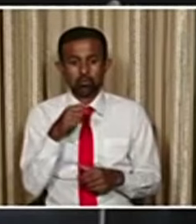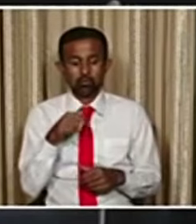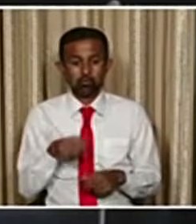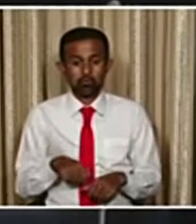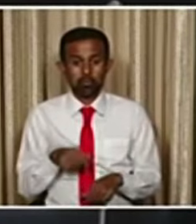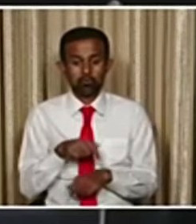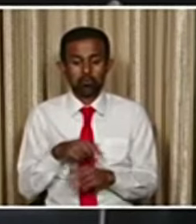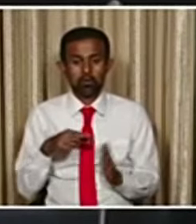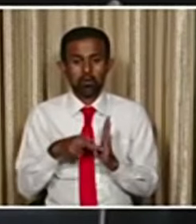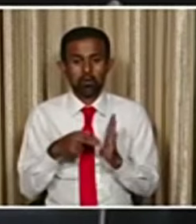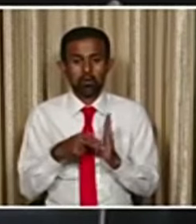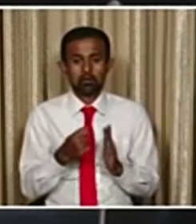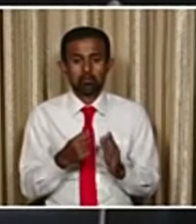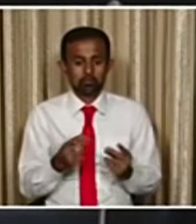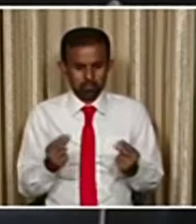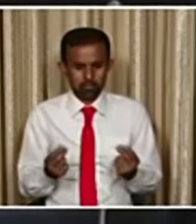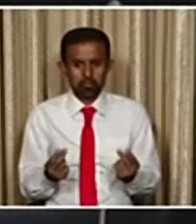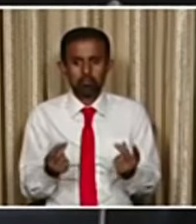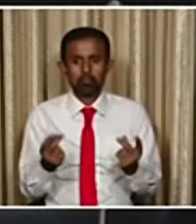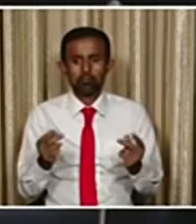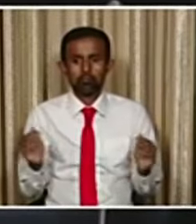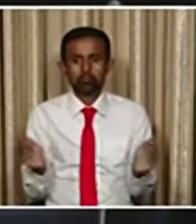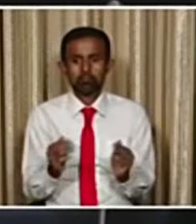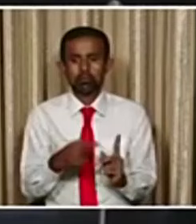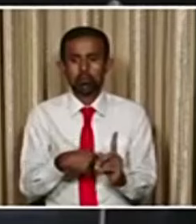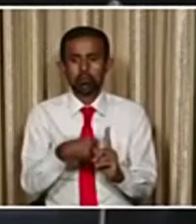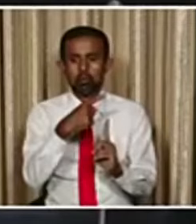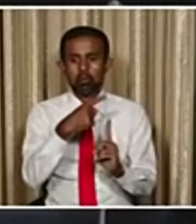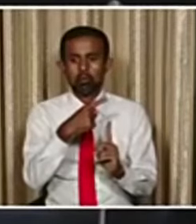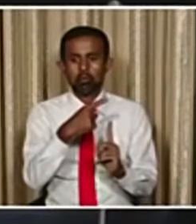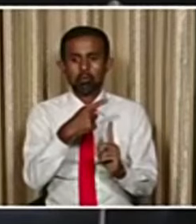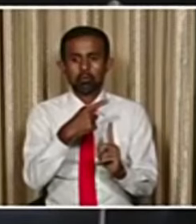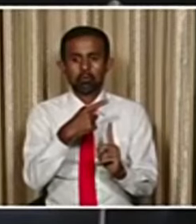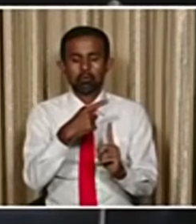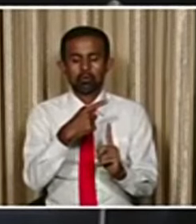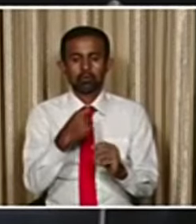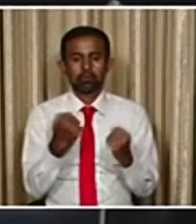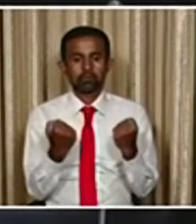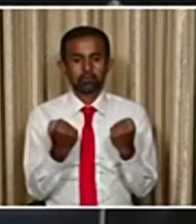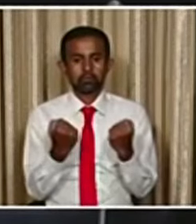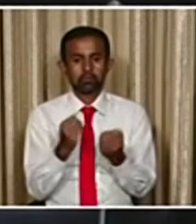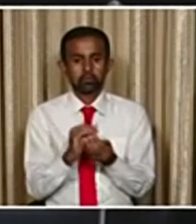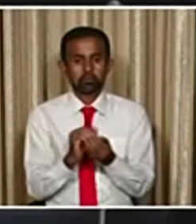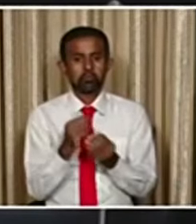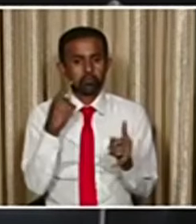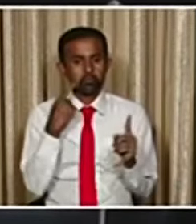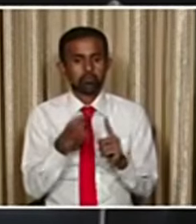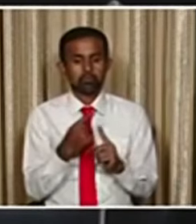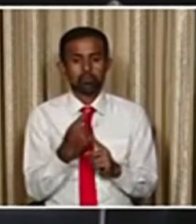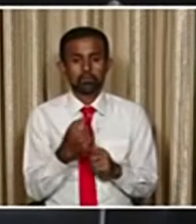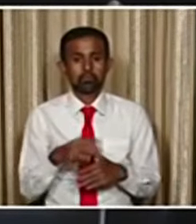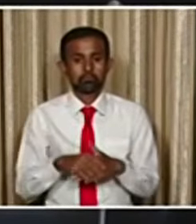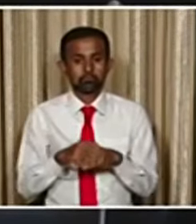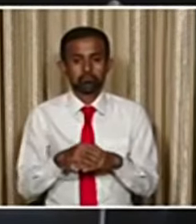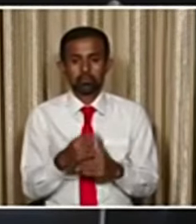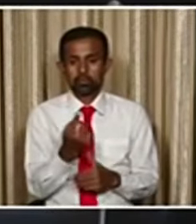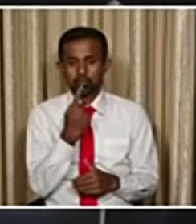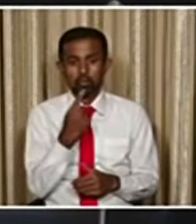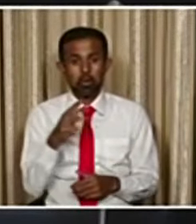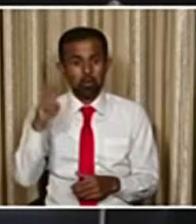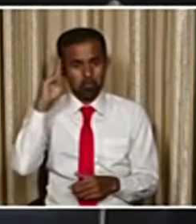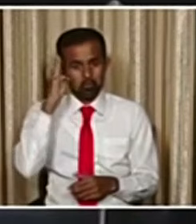තුළ මේ ආර්ථිකය මෙතරම් ඉක්මන් කාලයක් තුළ යළි ගොඩනගන්නට ඒ ශක්තිය තිබීම පිළිබඳ ඔවුන් පොරොන්දු